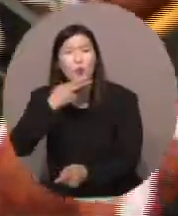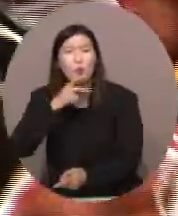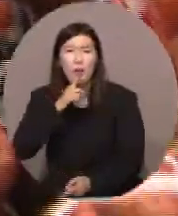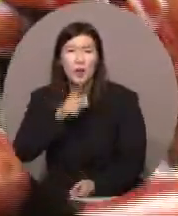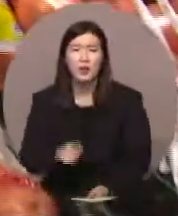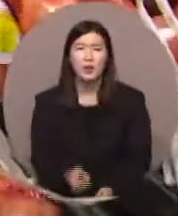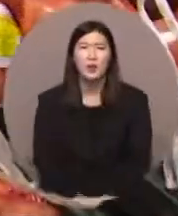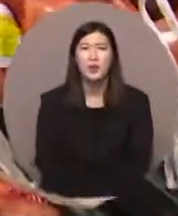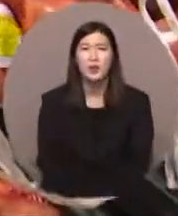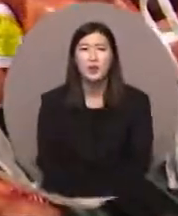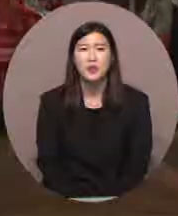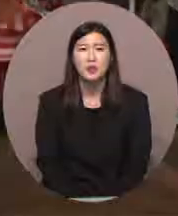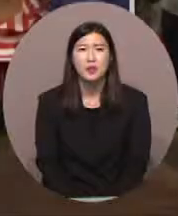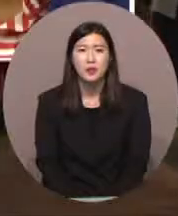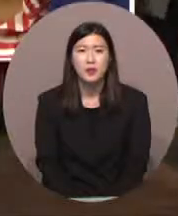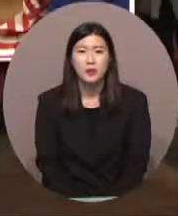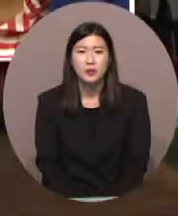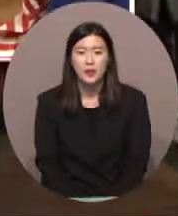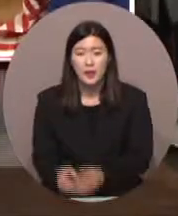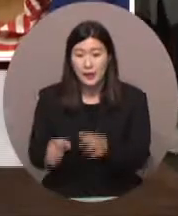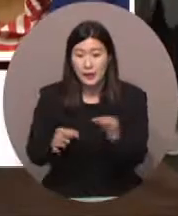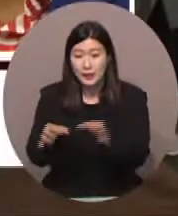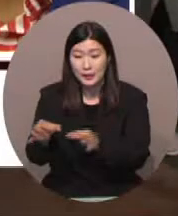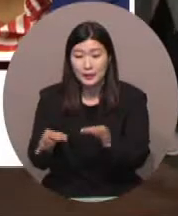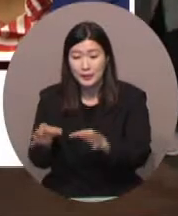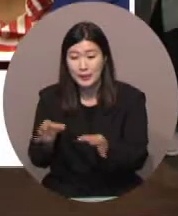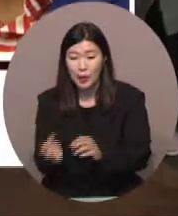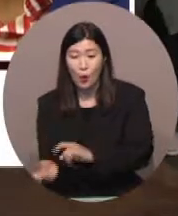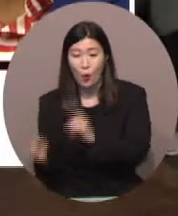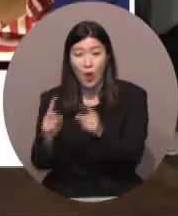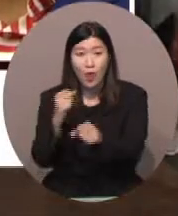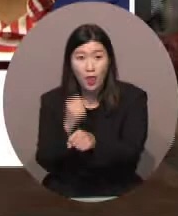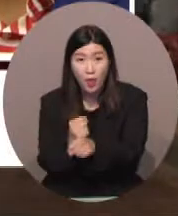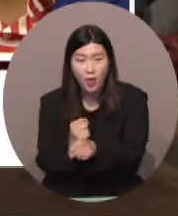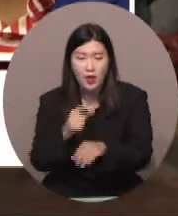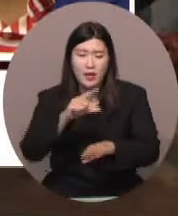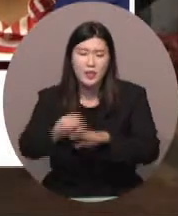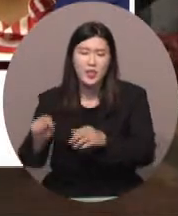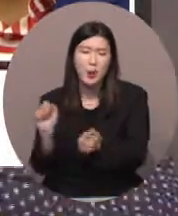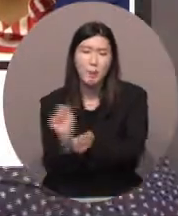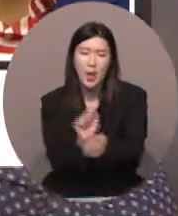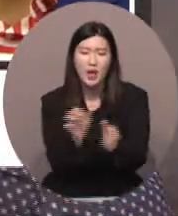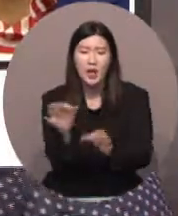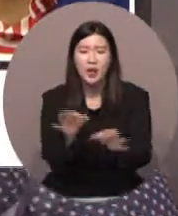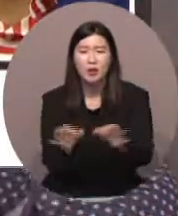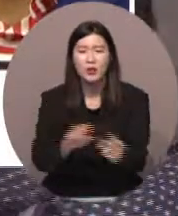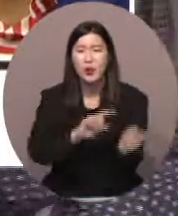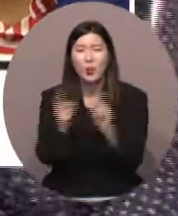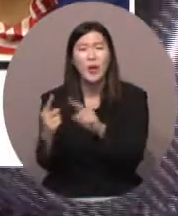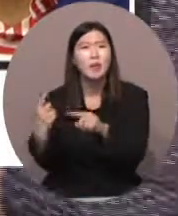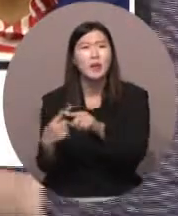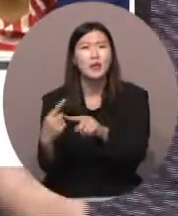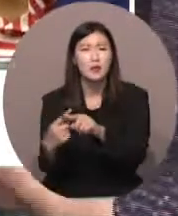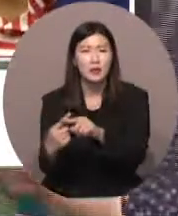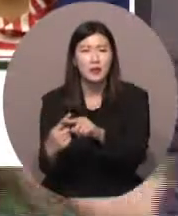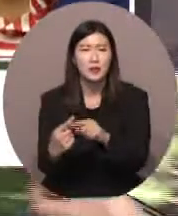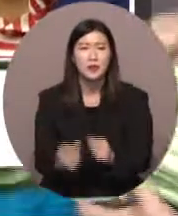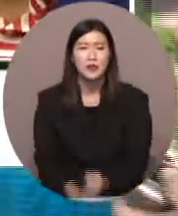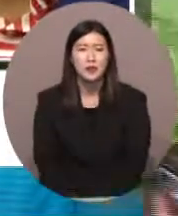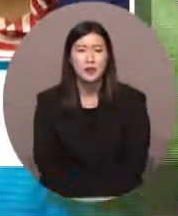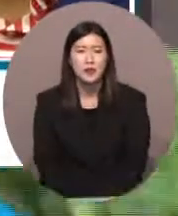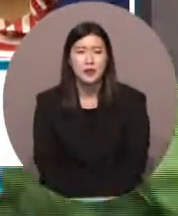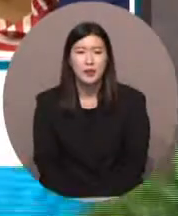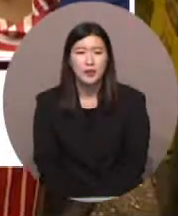접근이라고 지적합니다. 전통시장을 활성화한다는 것도 지역경제 활성화에 상당히 큰 이바지를 하고 있기 때문에